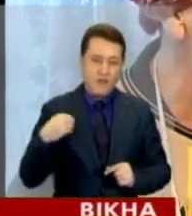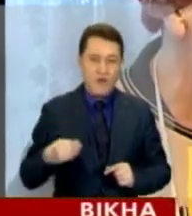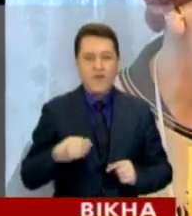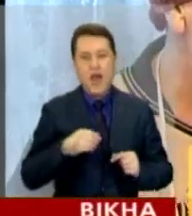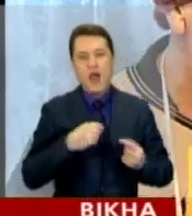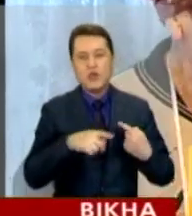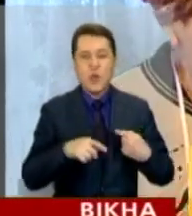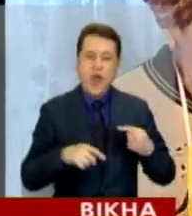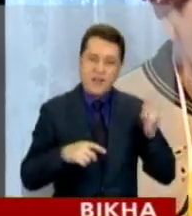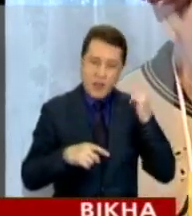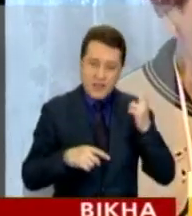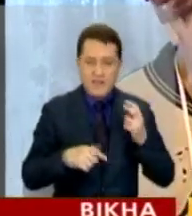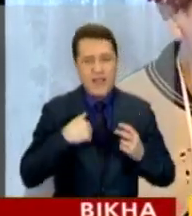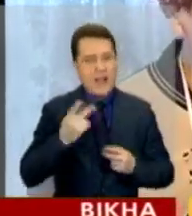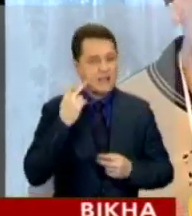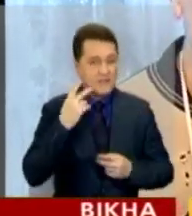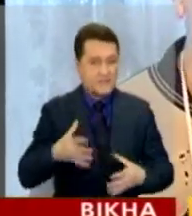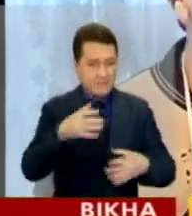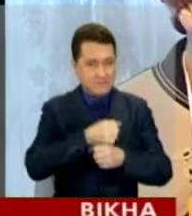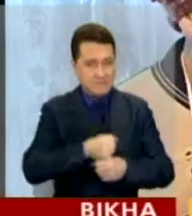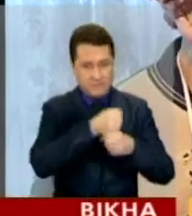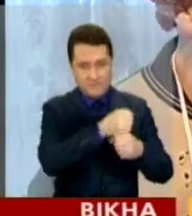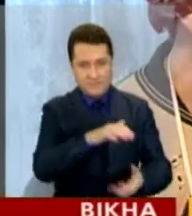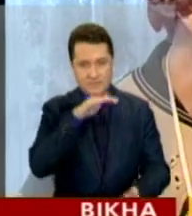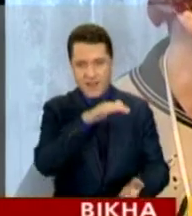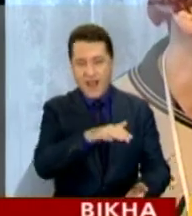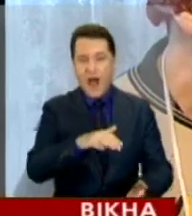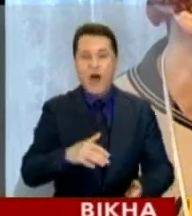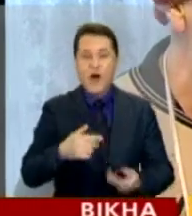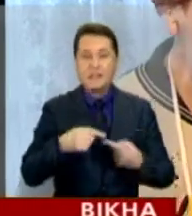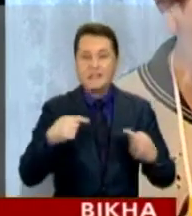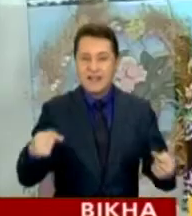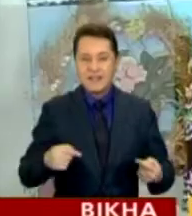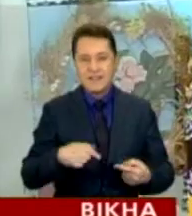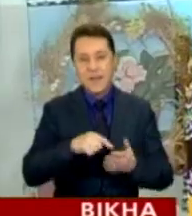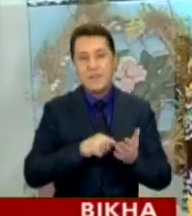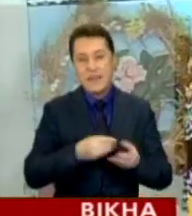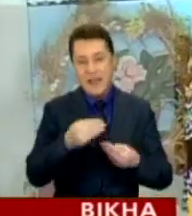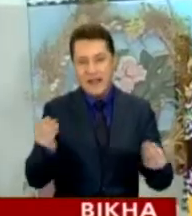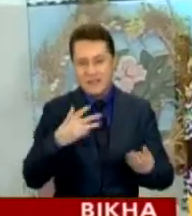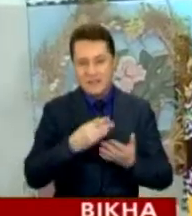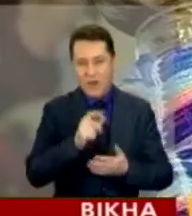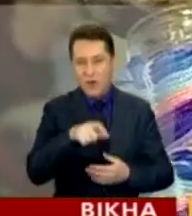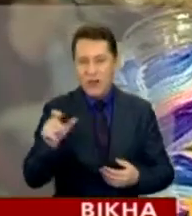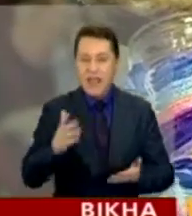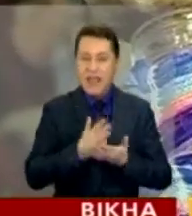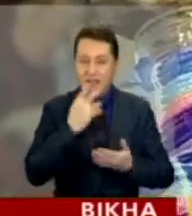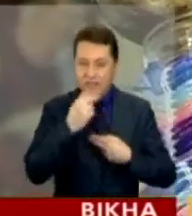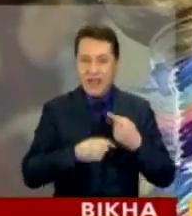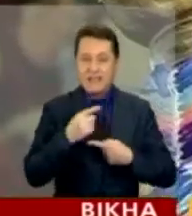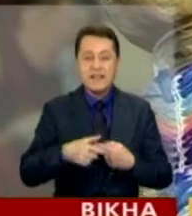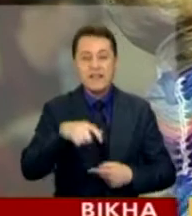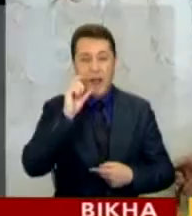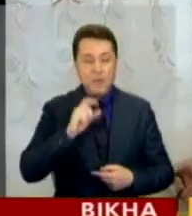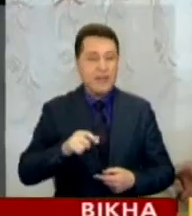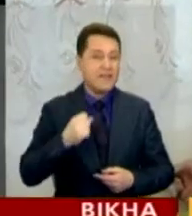до Києва. Ну, і я завжди їм даю, гостинці передаю, і вони діляться своїми колегами. У Різдвянах є свій традиційний напій.